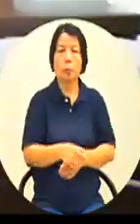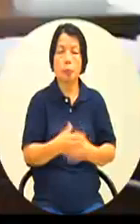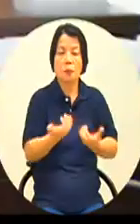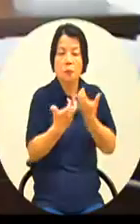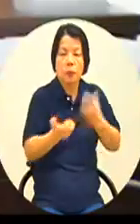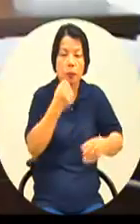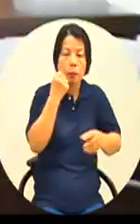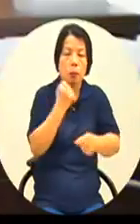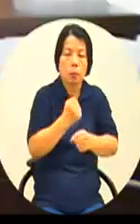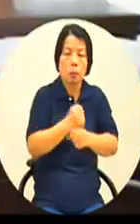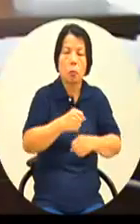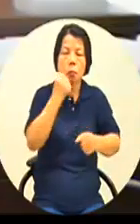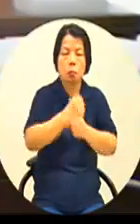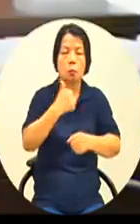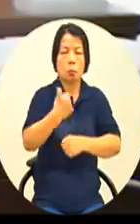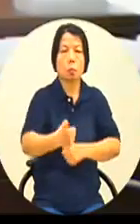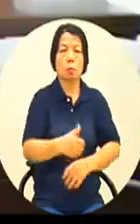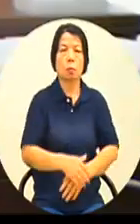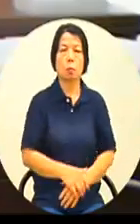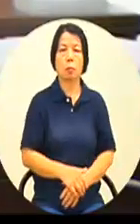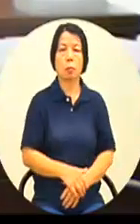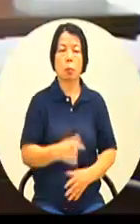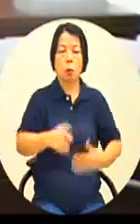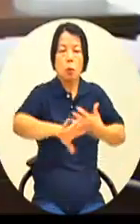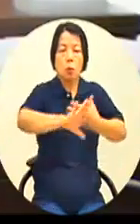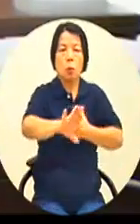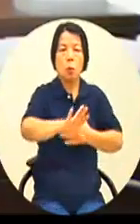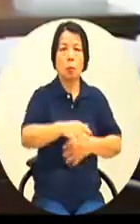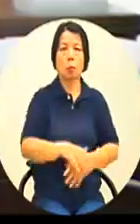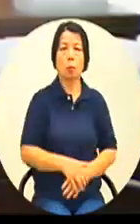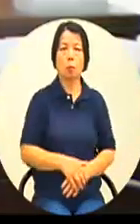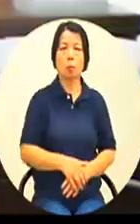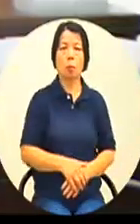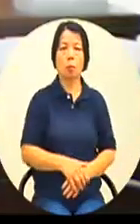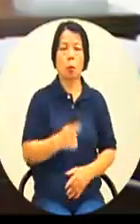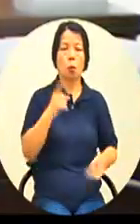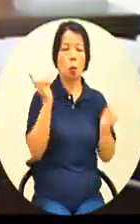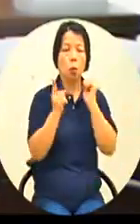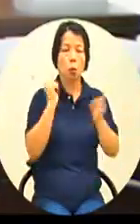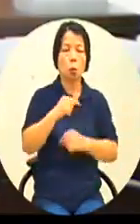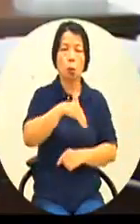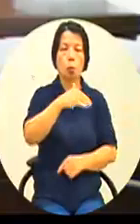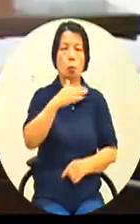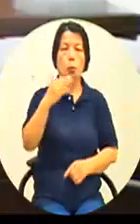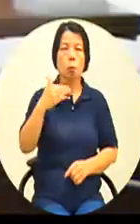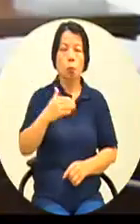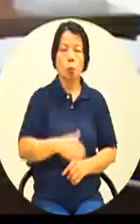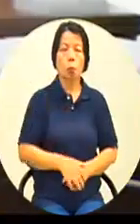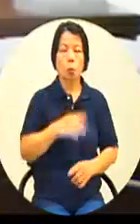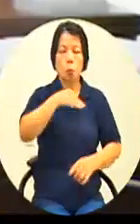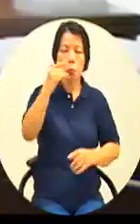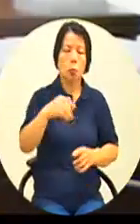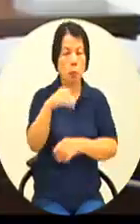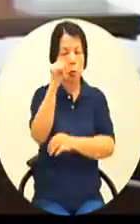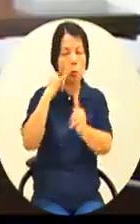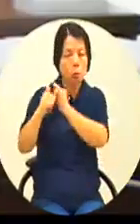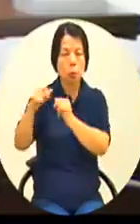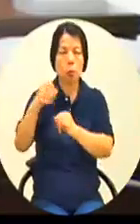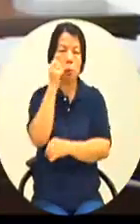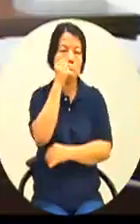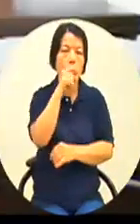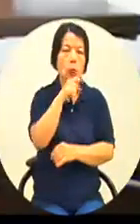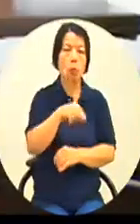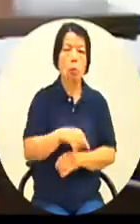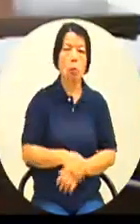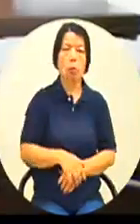发事件会有，好，你不知道外来的或甚至有的是古山区的居民啊盐城的、啊、三民区的观光客都会来的